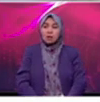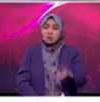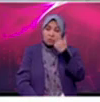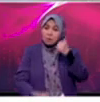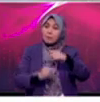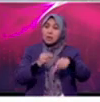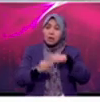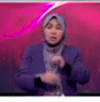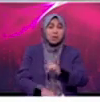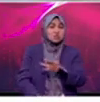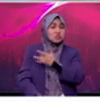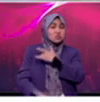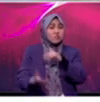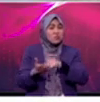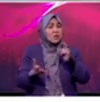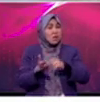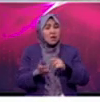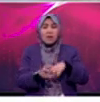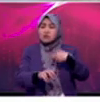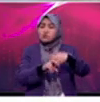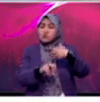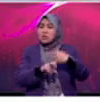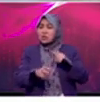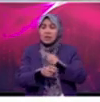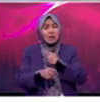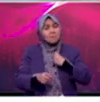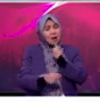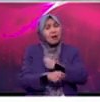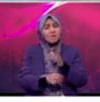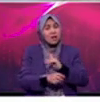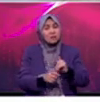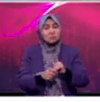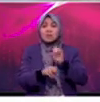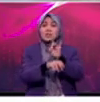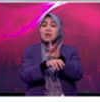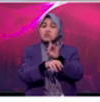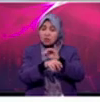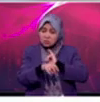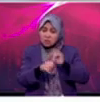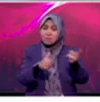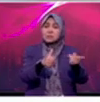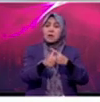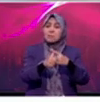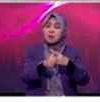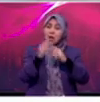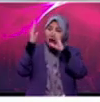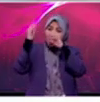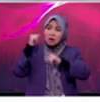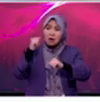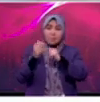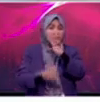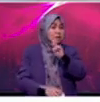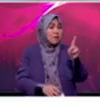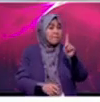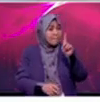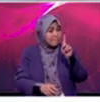perkara yang sensitif ini kadang susah kita nak kita nak Maafkan jadiat saya yang pertama e semoga pihak kekimat